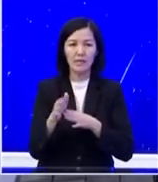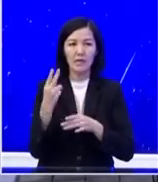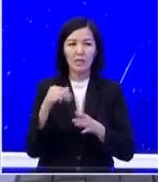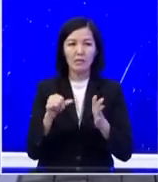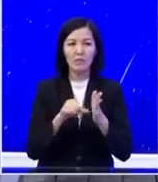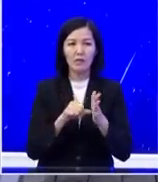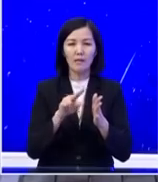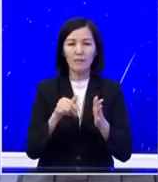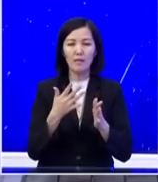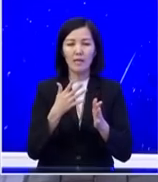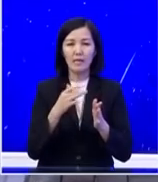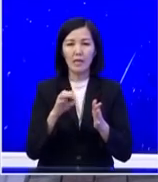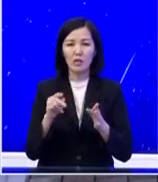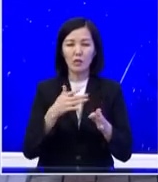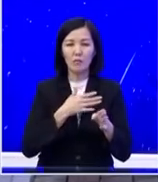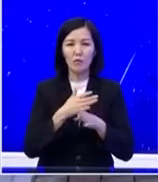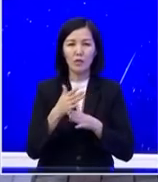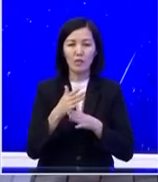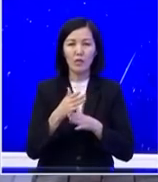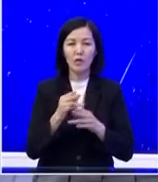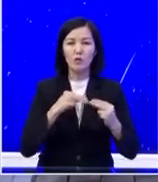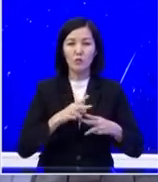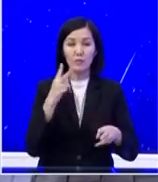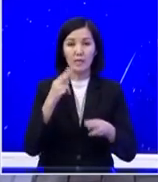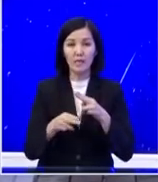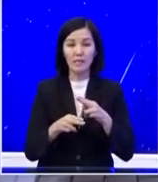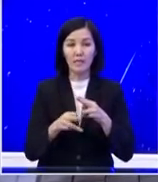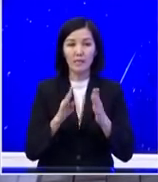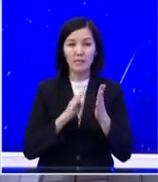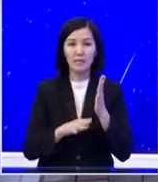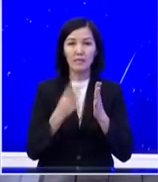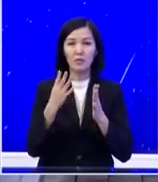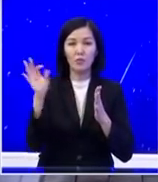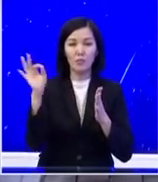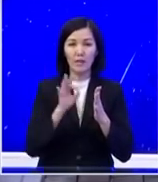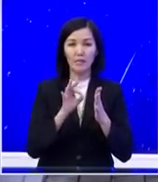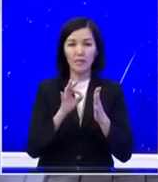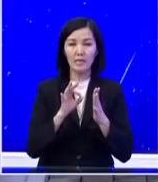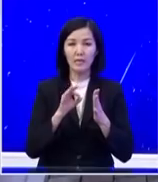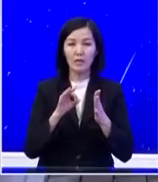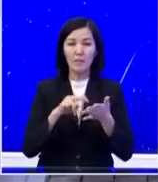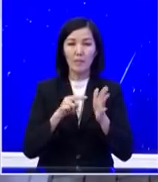миллиард бөлінген. Осы жұмыстардың бәрін біз бітіргенде бұл жолға 84% шығарамыз.